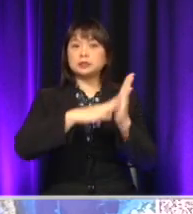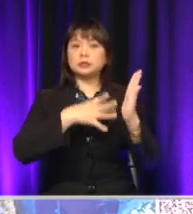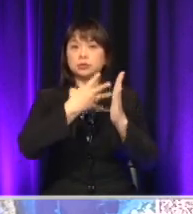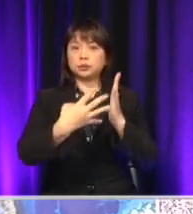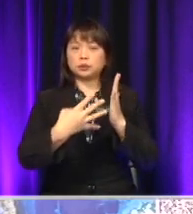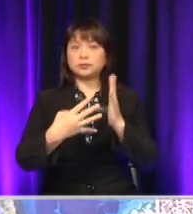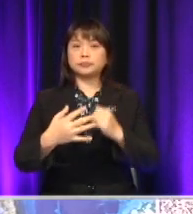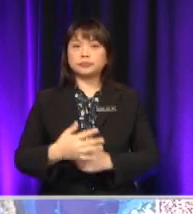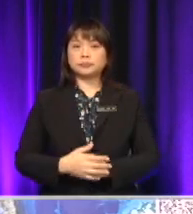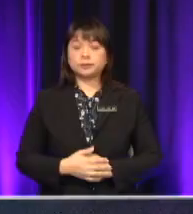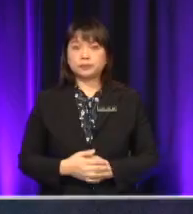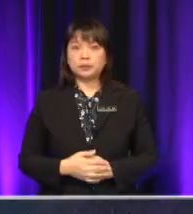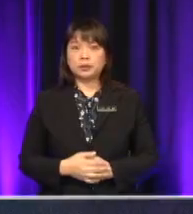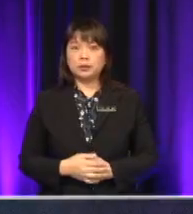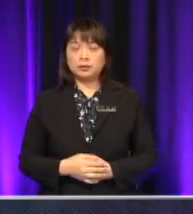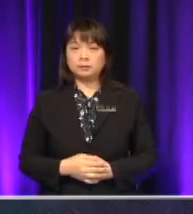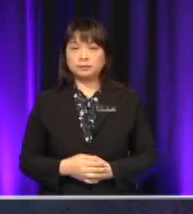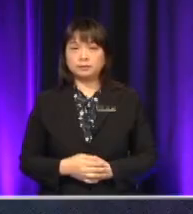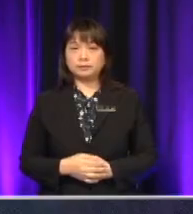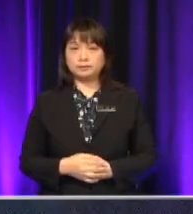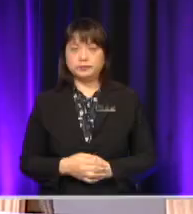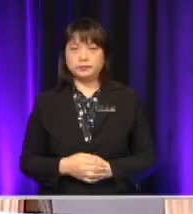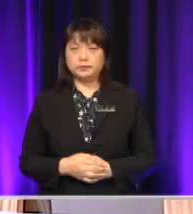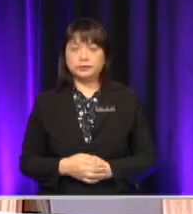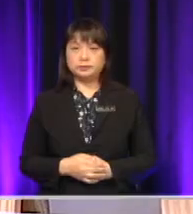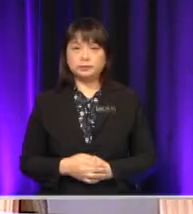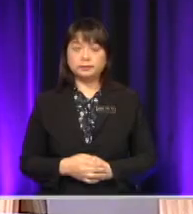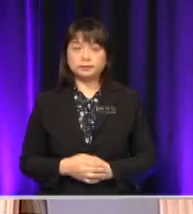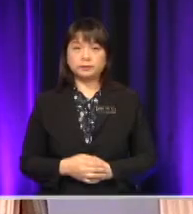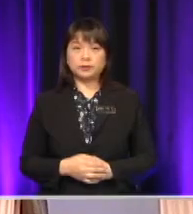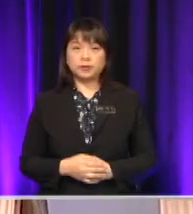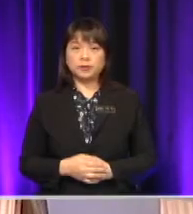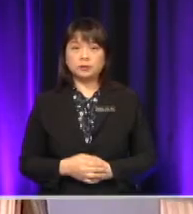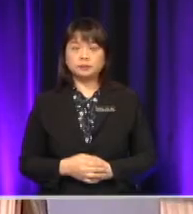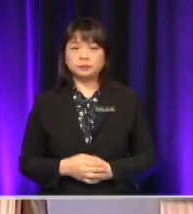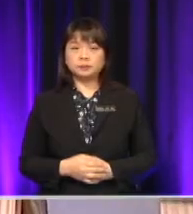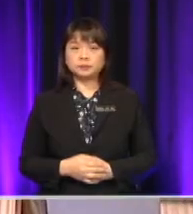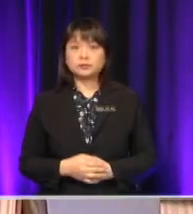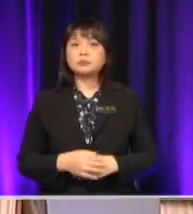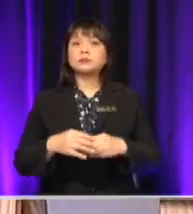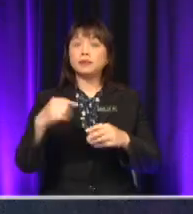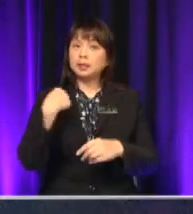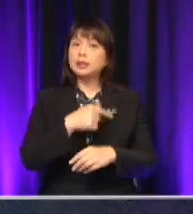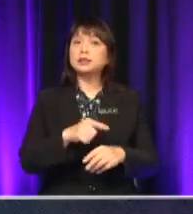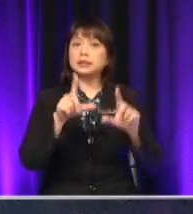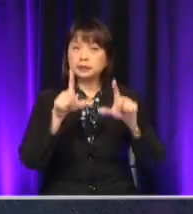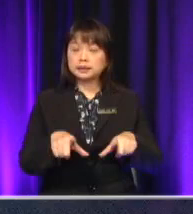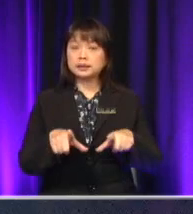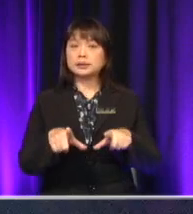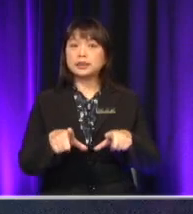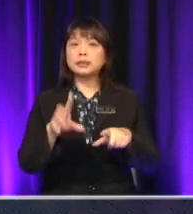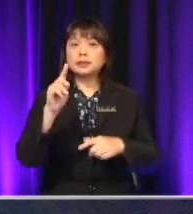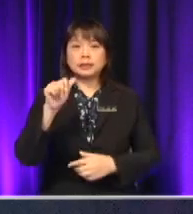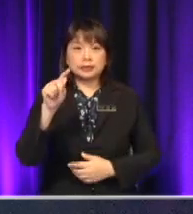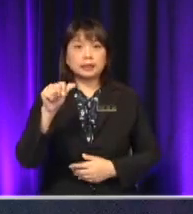ketujuh, Hanif pula tolong cikgu. Yang ketujuh, menganalisis dan mentafsir data. Dalam bentuk graf. Kita boleh tafsir data yang kita ambil